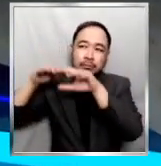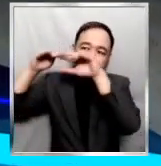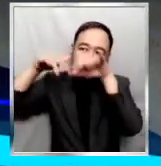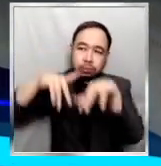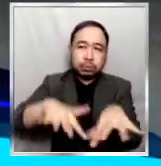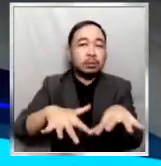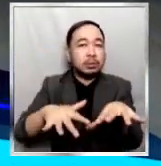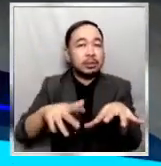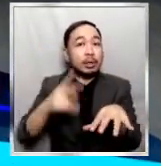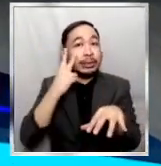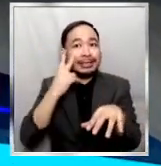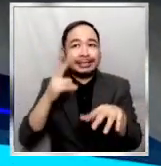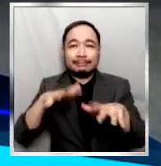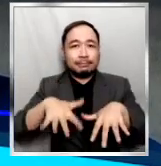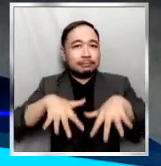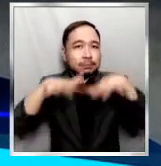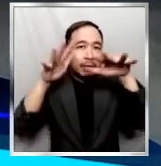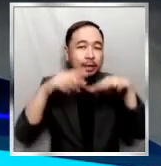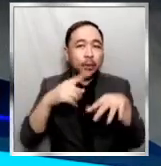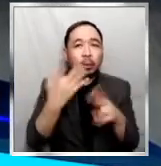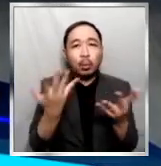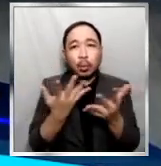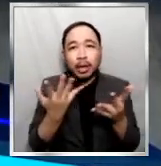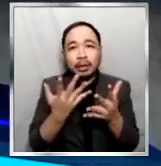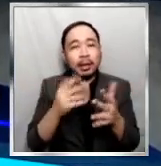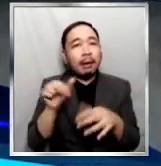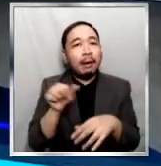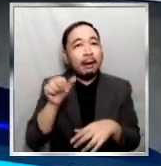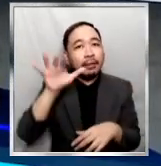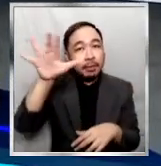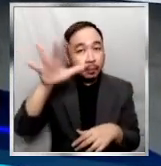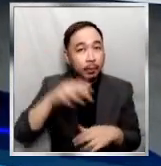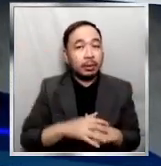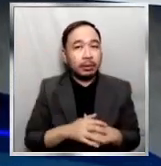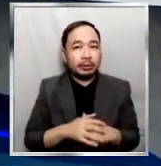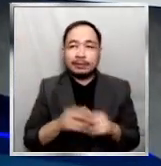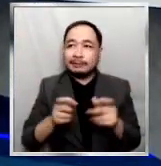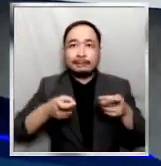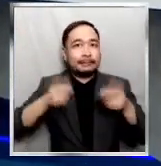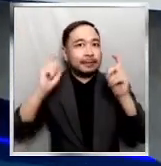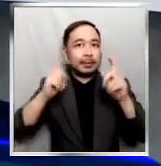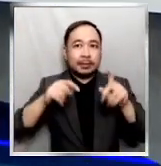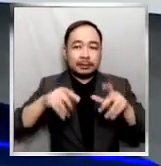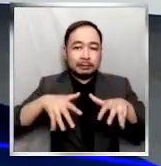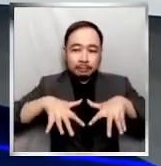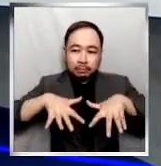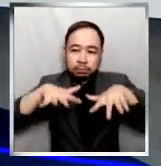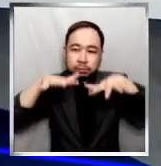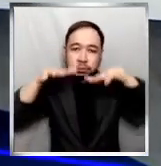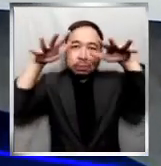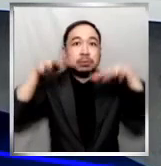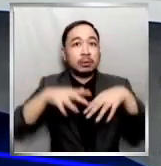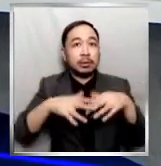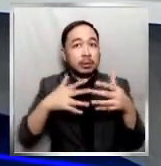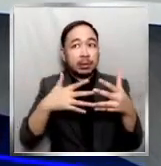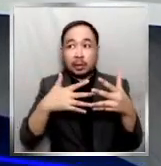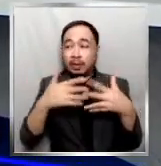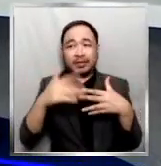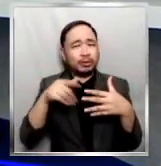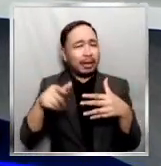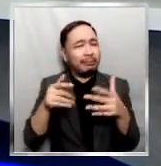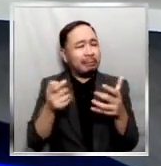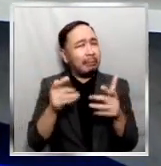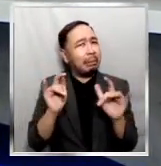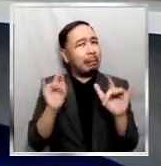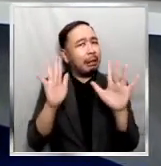baha. Sa isang barangay sa lungsod ng Antipolo, napakabilis tumaas ang baha kahit pangkaraniwan lang yung ulan na